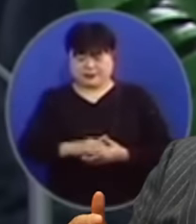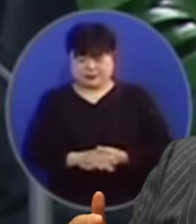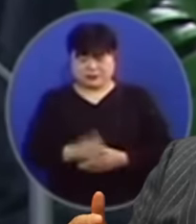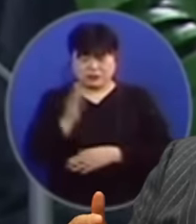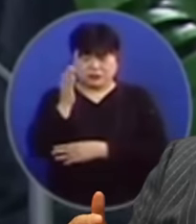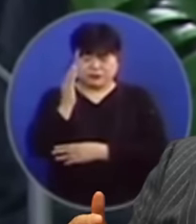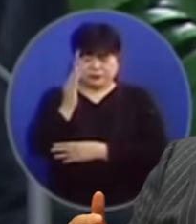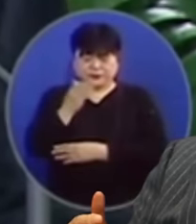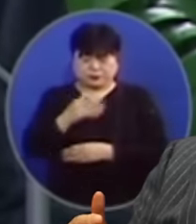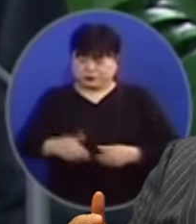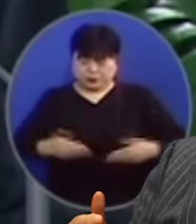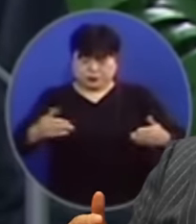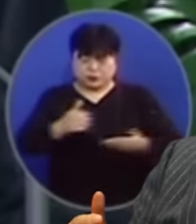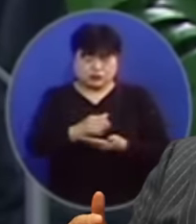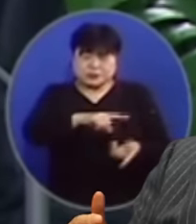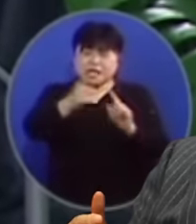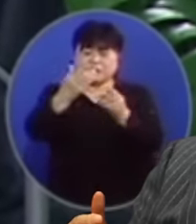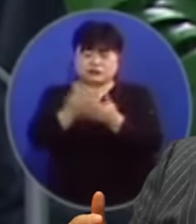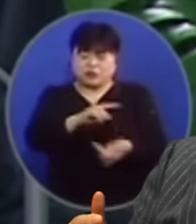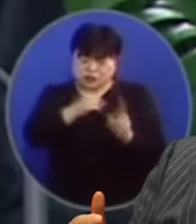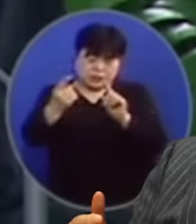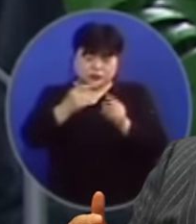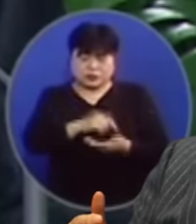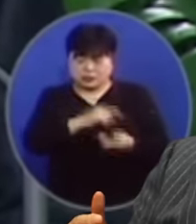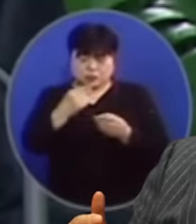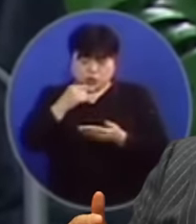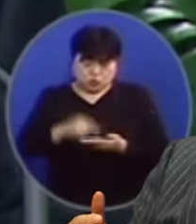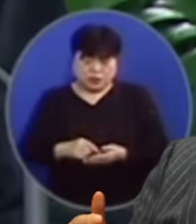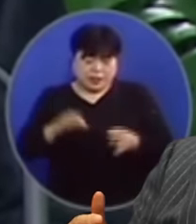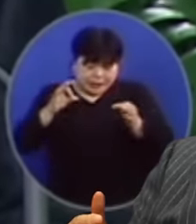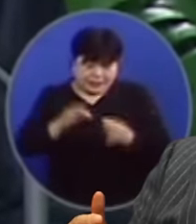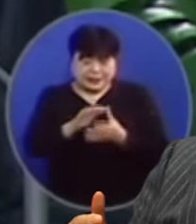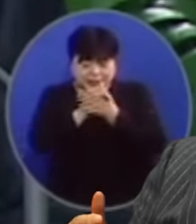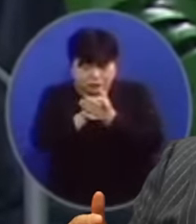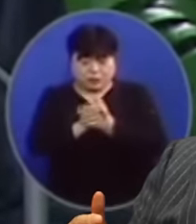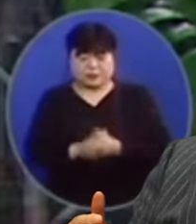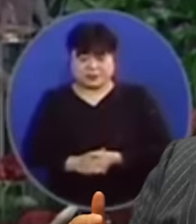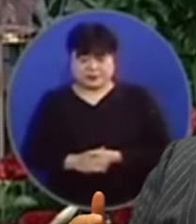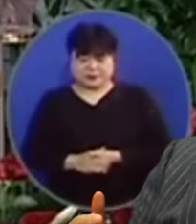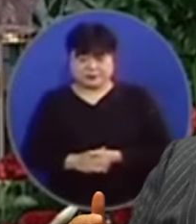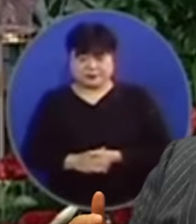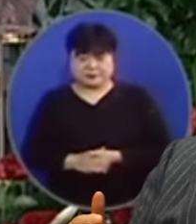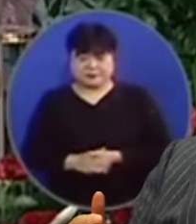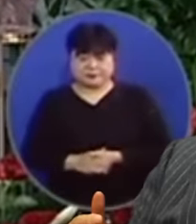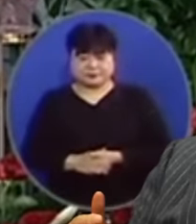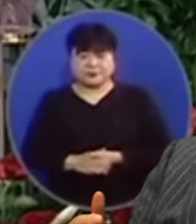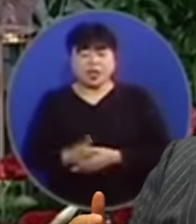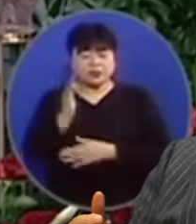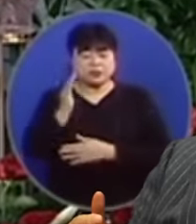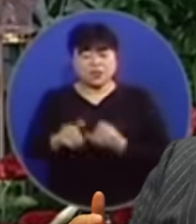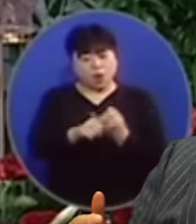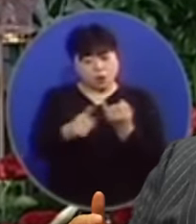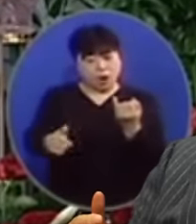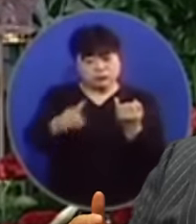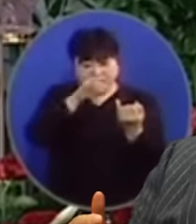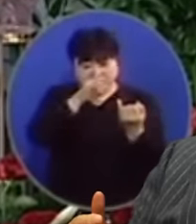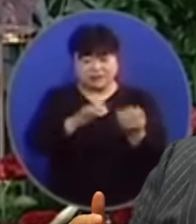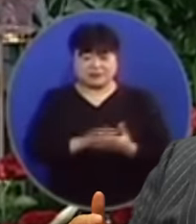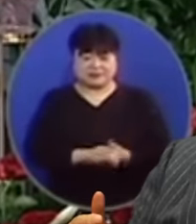해도 괜찮아요. 주님 살려주십시오. 살려주십시오. 누가 보면 18장 3절로 8절에 보면 한 도시에 과부가